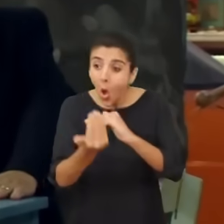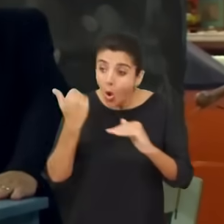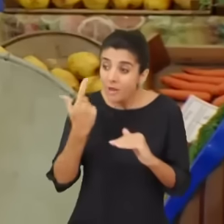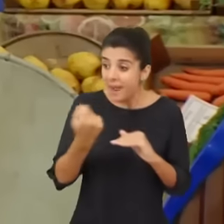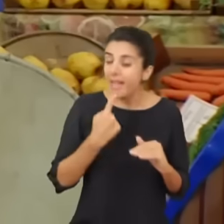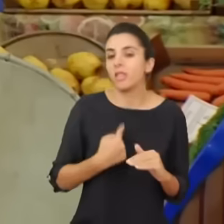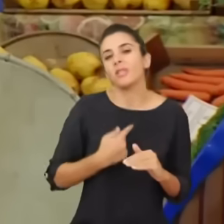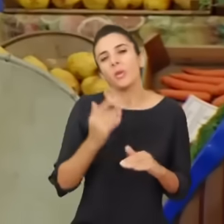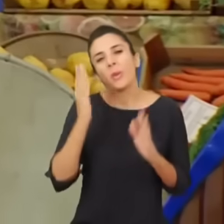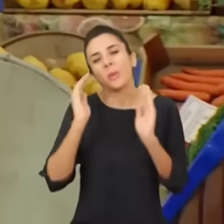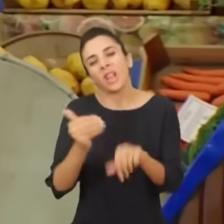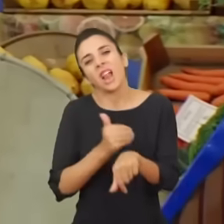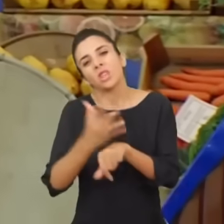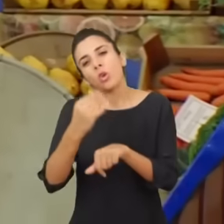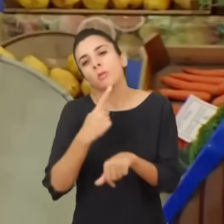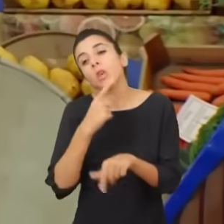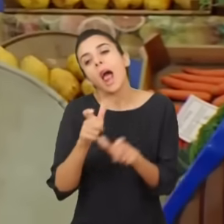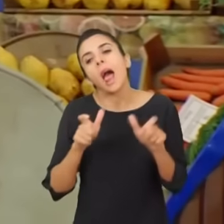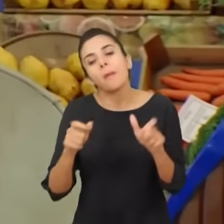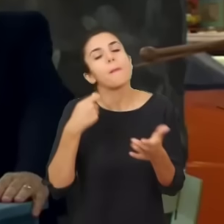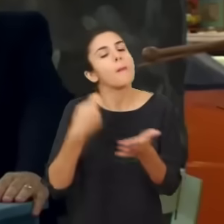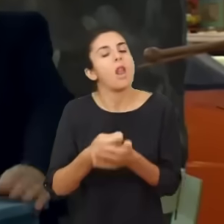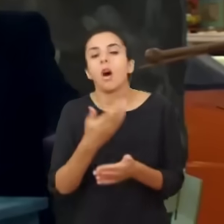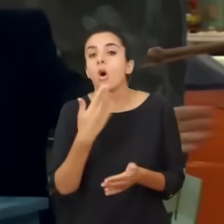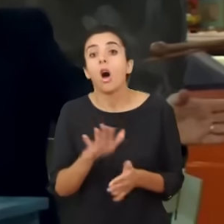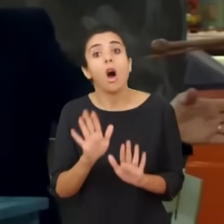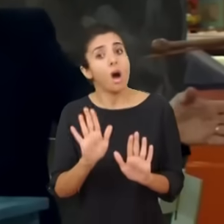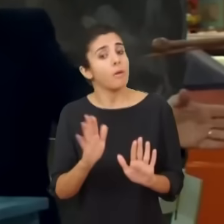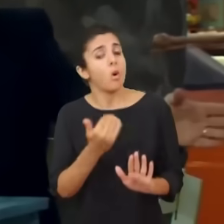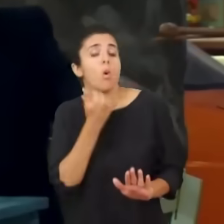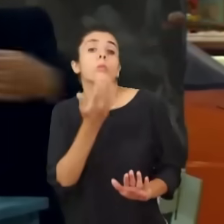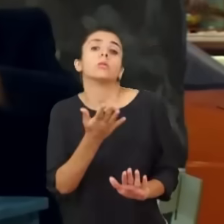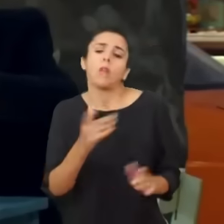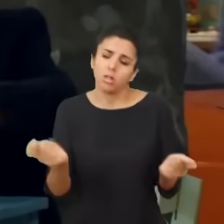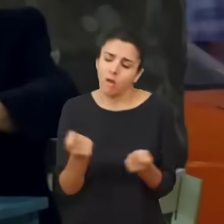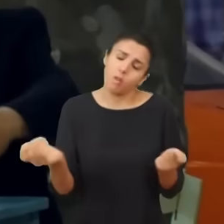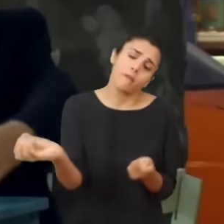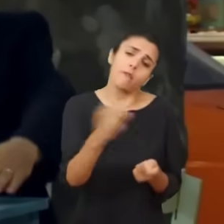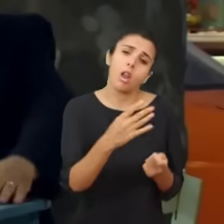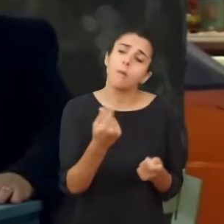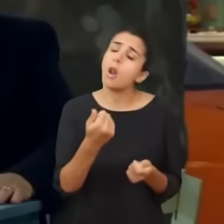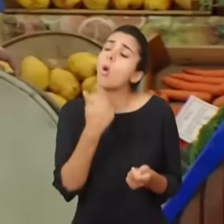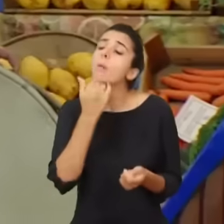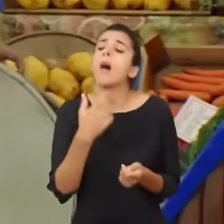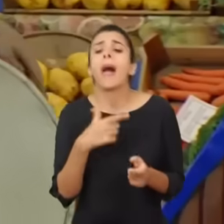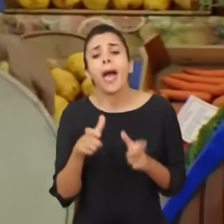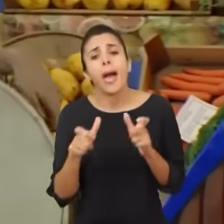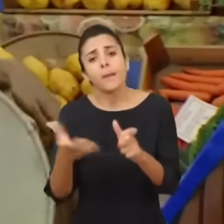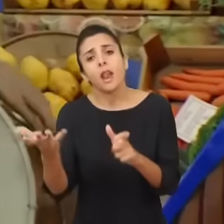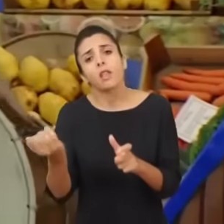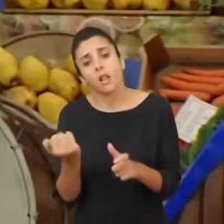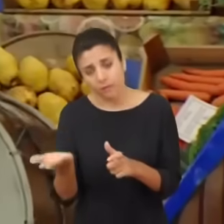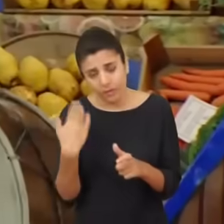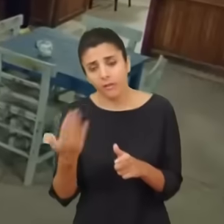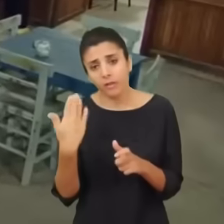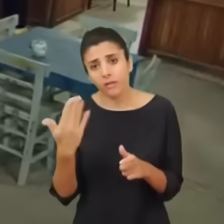Tüy. Kaçırdım ben. Ver o davulu. Ama Fehmi abi. Ya ver davulu. Ne parası ya, ver. Emanet alıyoruz.